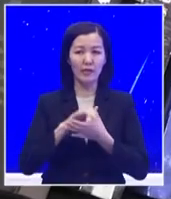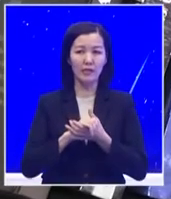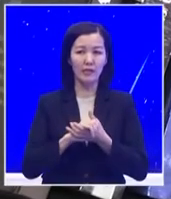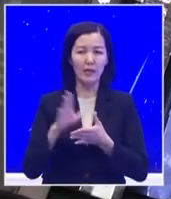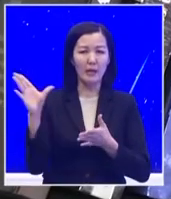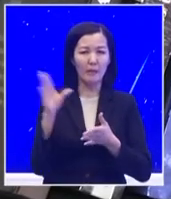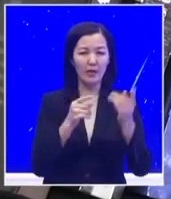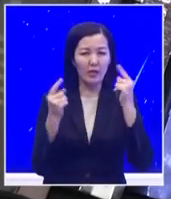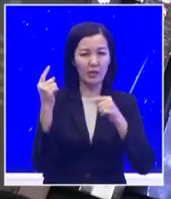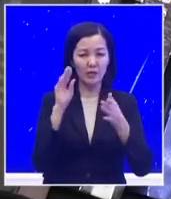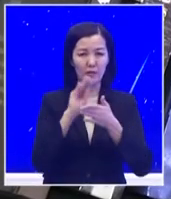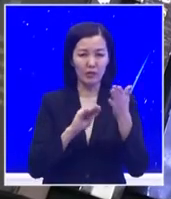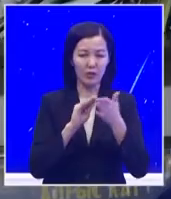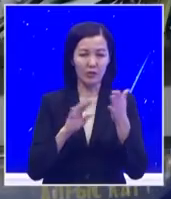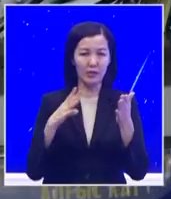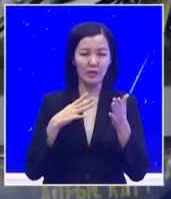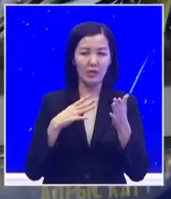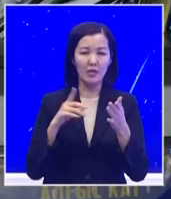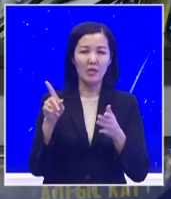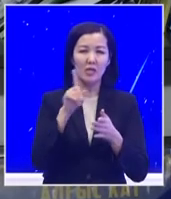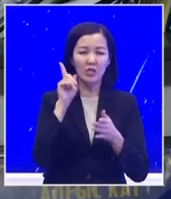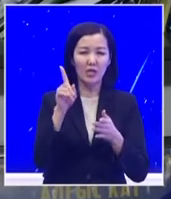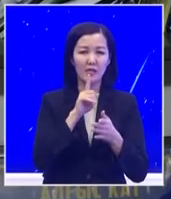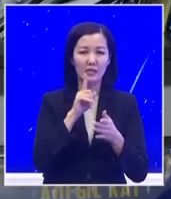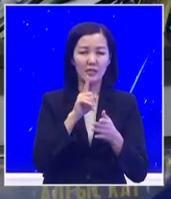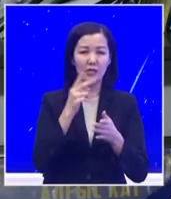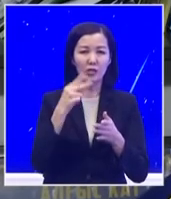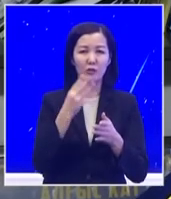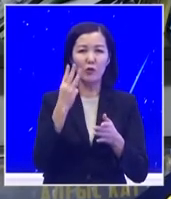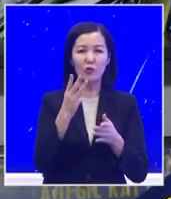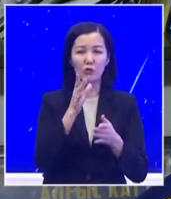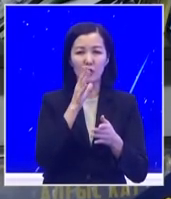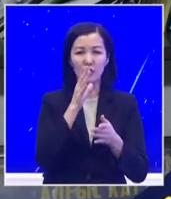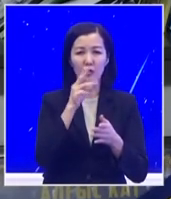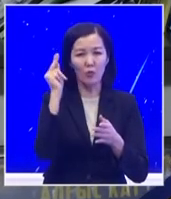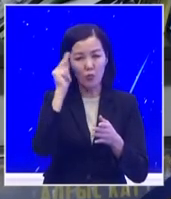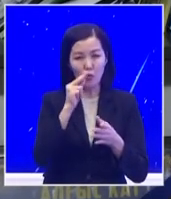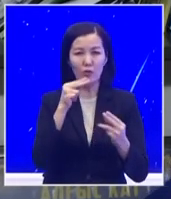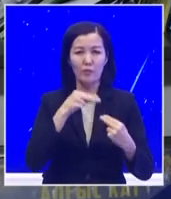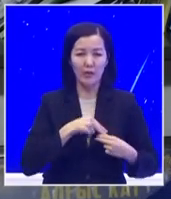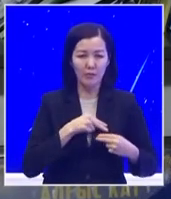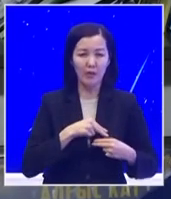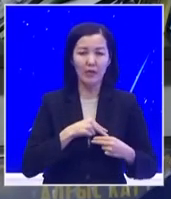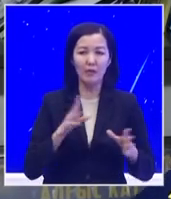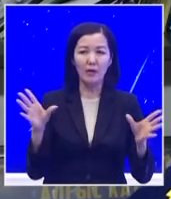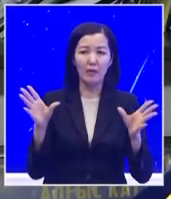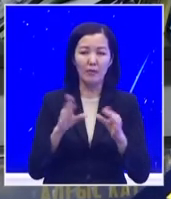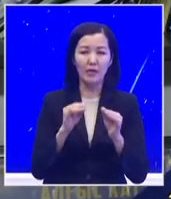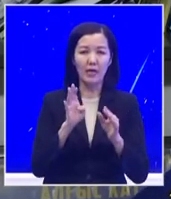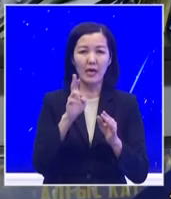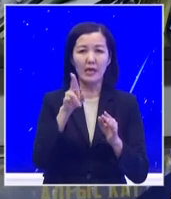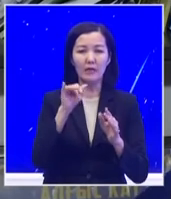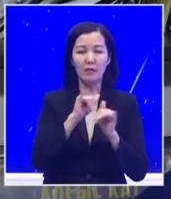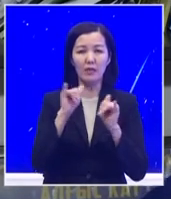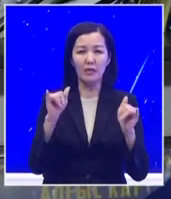барлық шығармашылығын арқау етті деп болады. Сондай жасында оқи жүріп, қазақ әдебиетін білім ала жүріп,